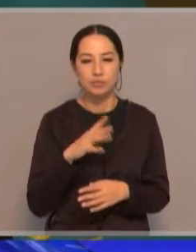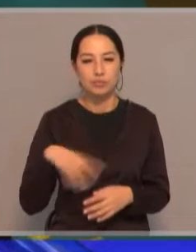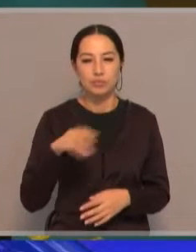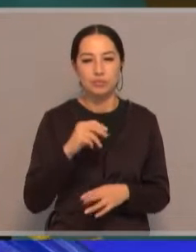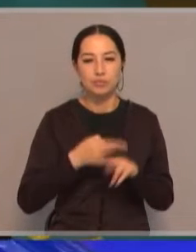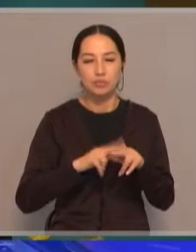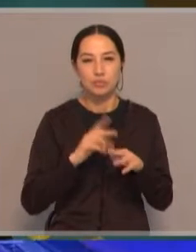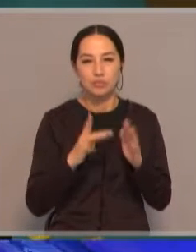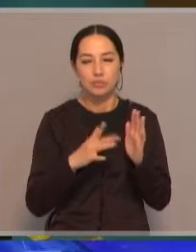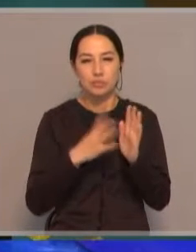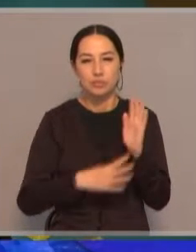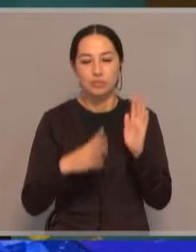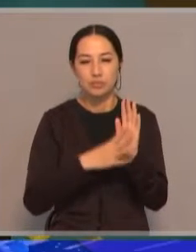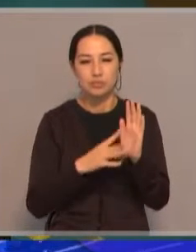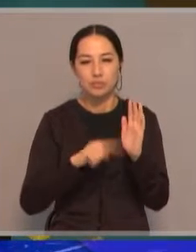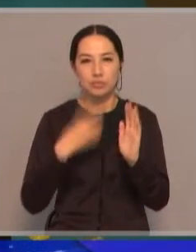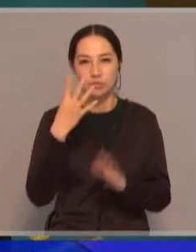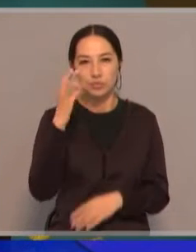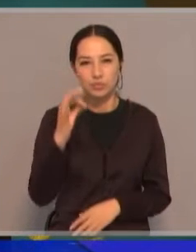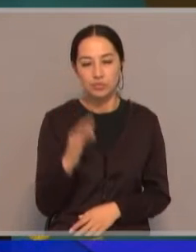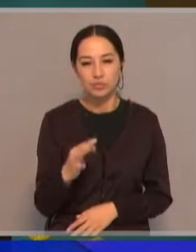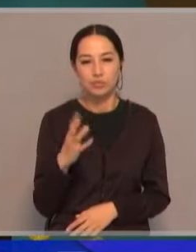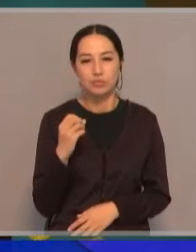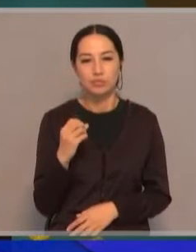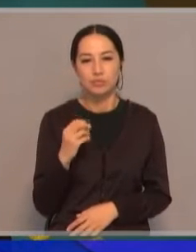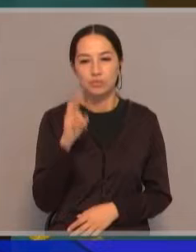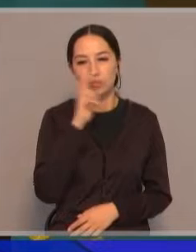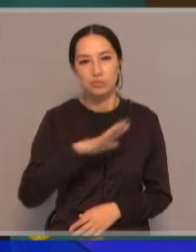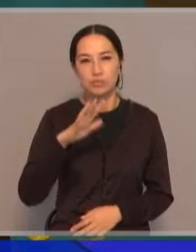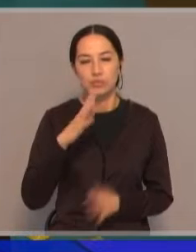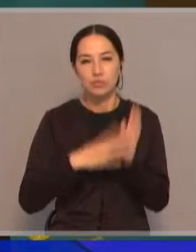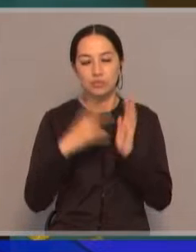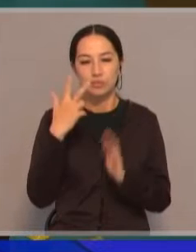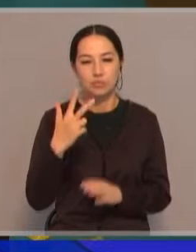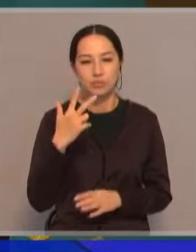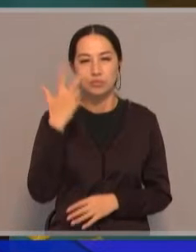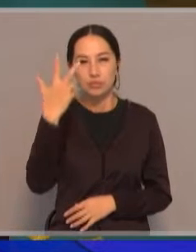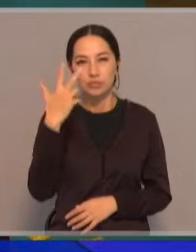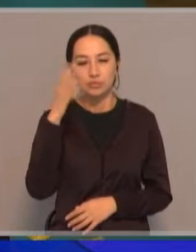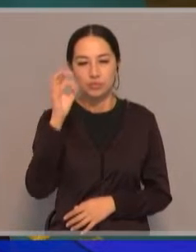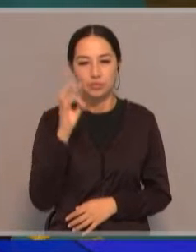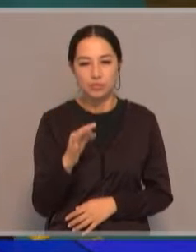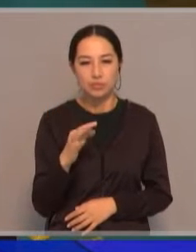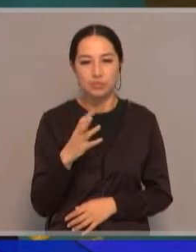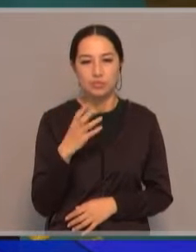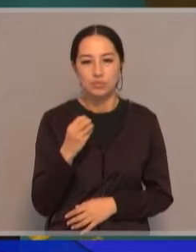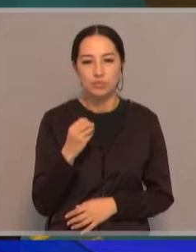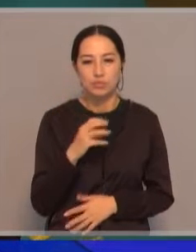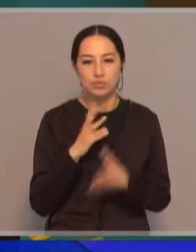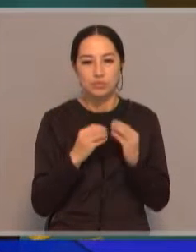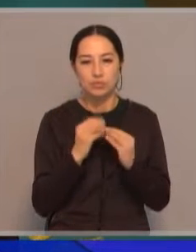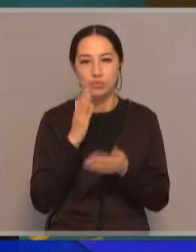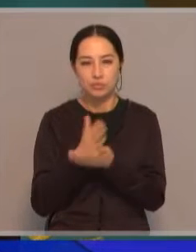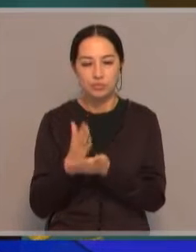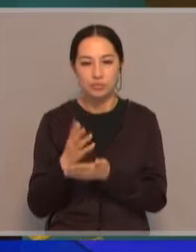Қалғарда 99-да 4 пайыз, Қалғы етмекендерді 93-ті 3 пайыз жеті